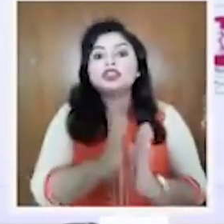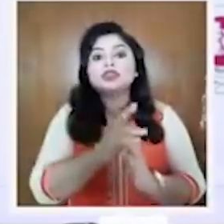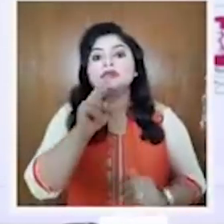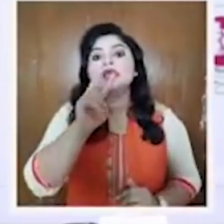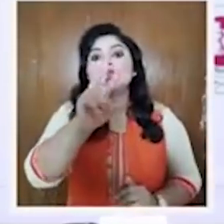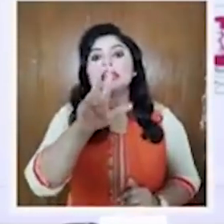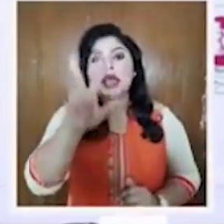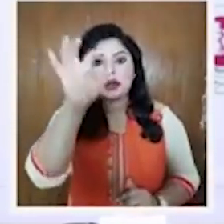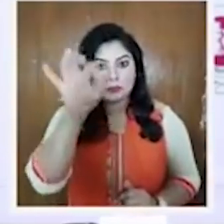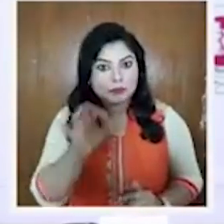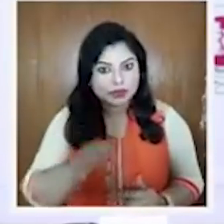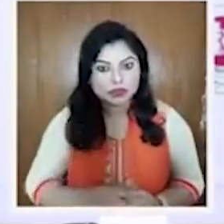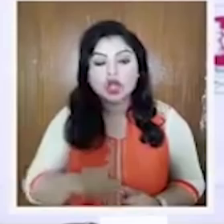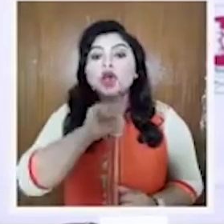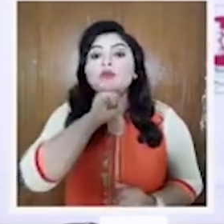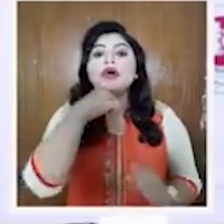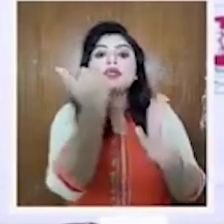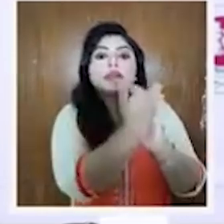78.62%, এবং নারী 665 জন,